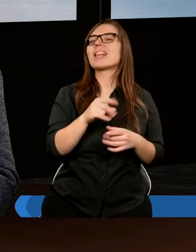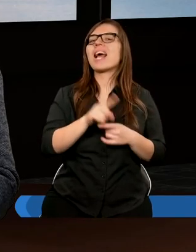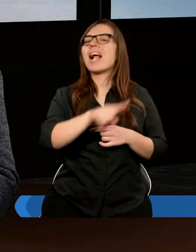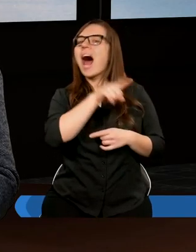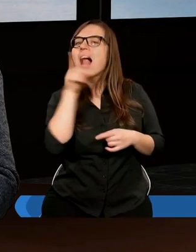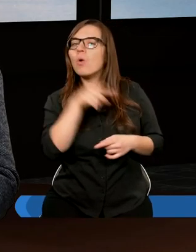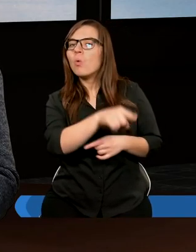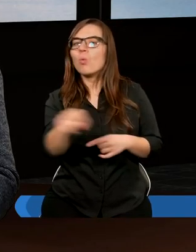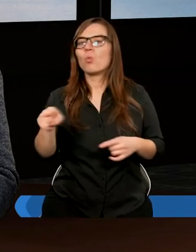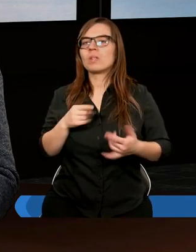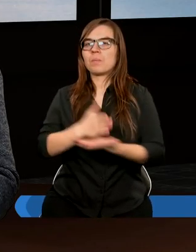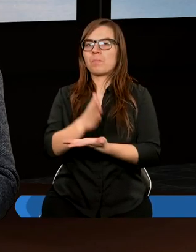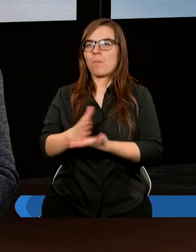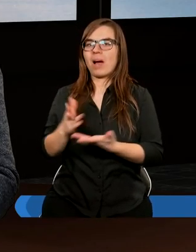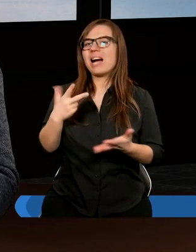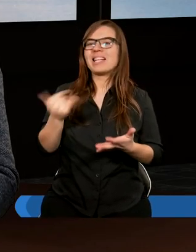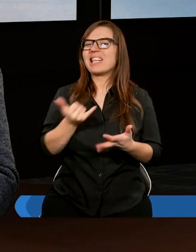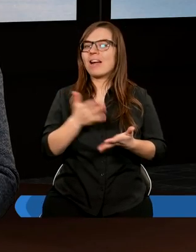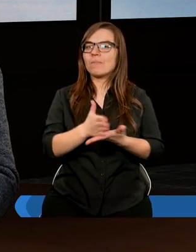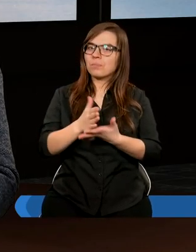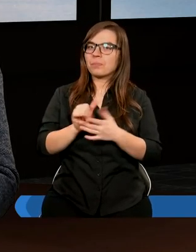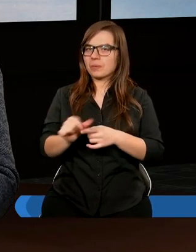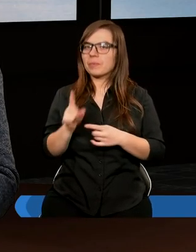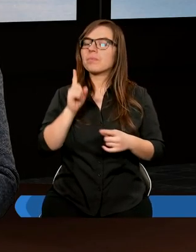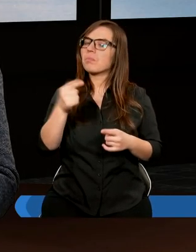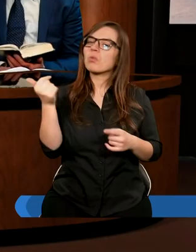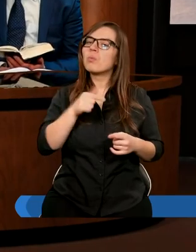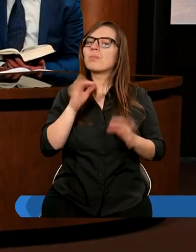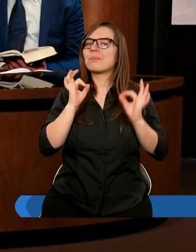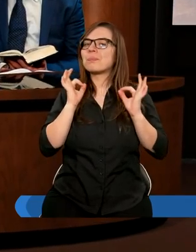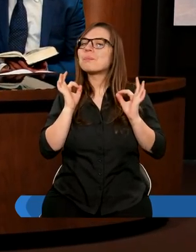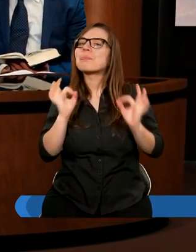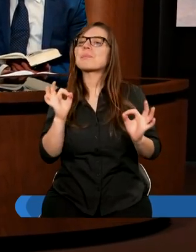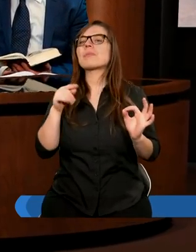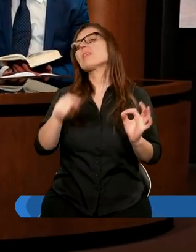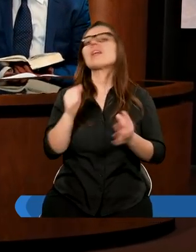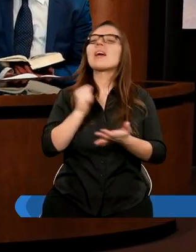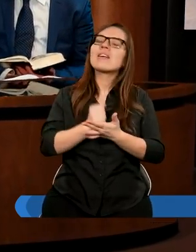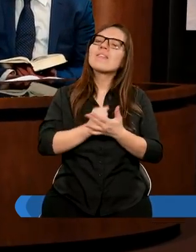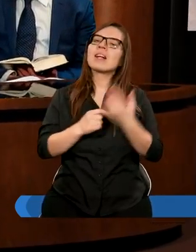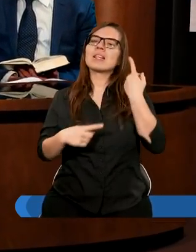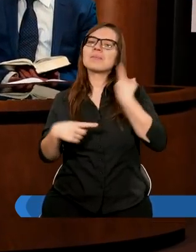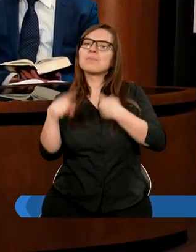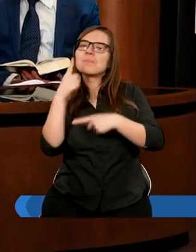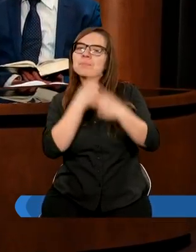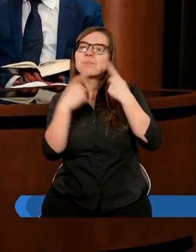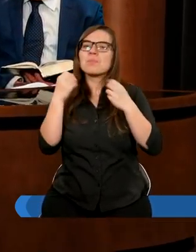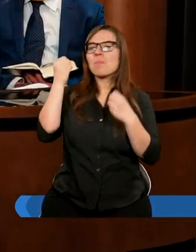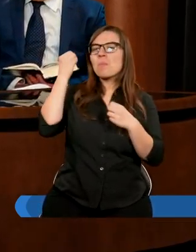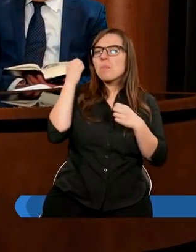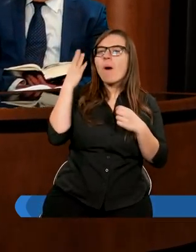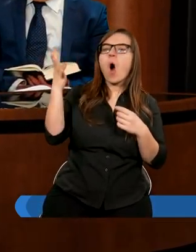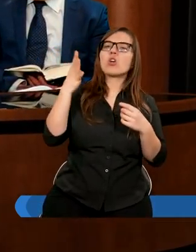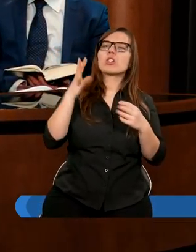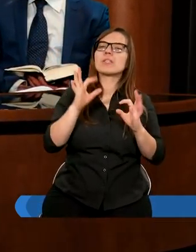w imieniu której działają. I musimy naprawdę do tej kwestii podejść bardzo rozważnie,